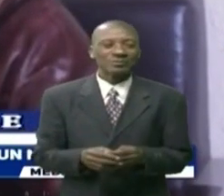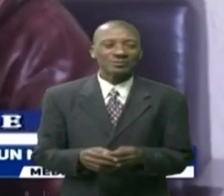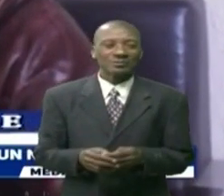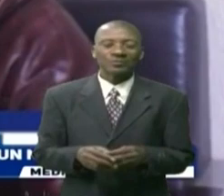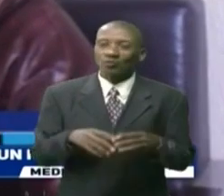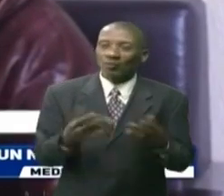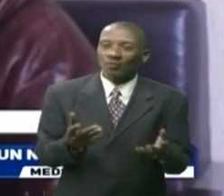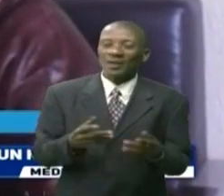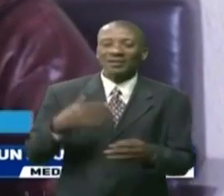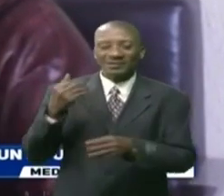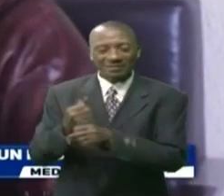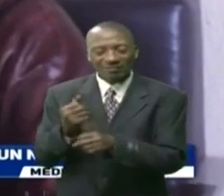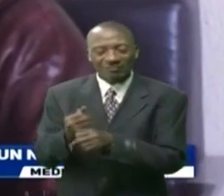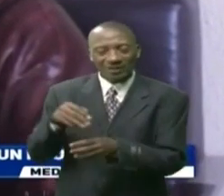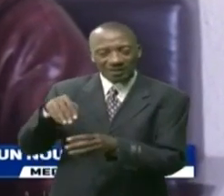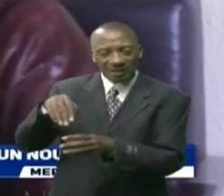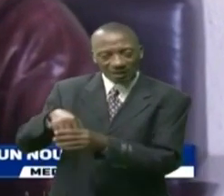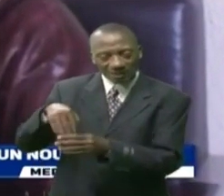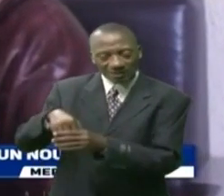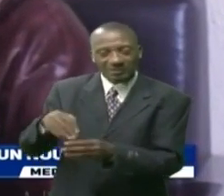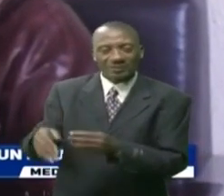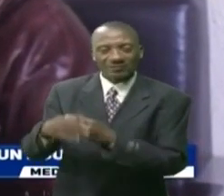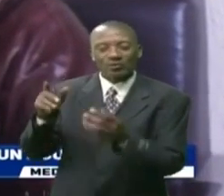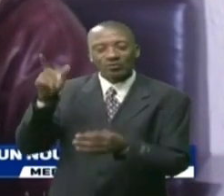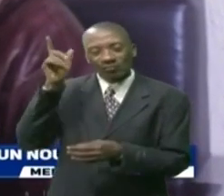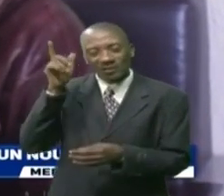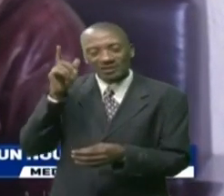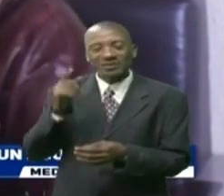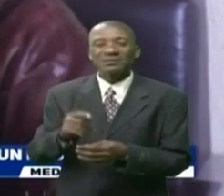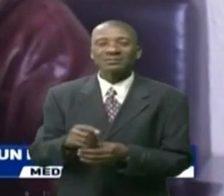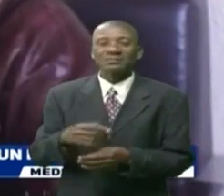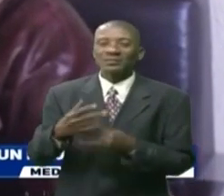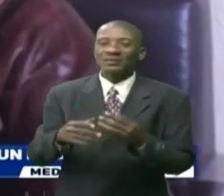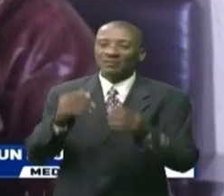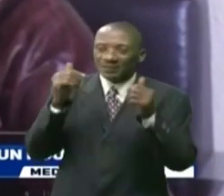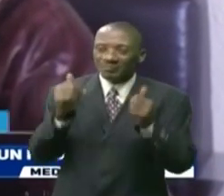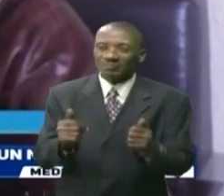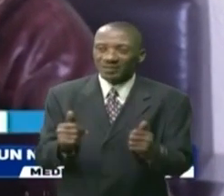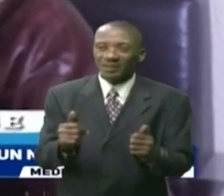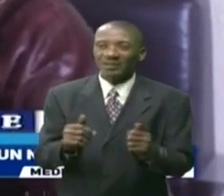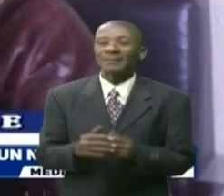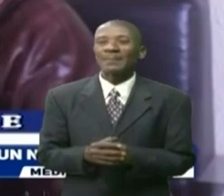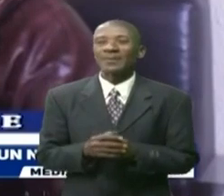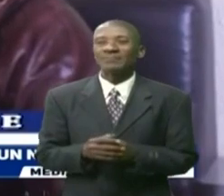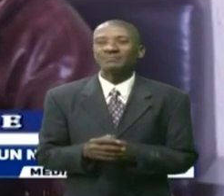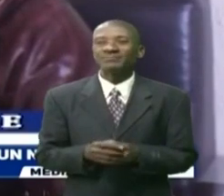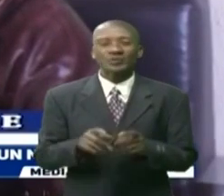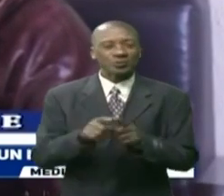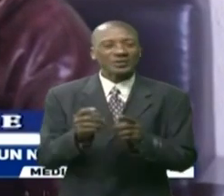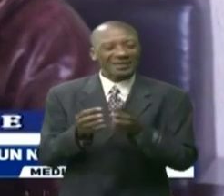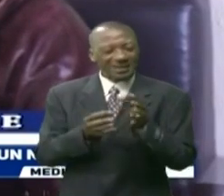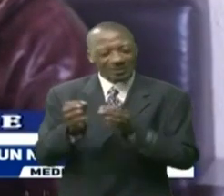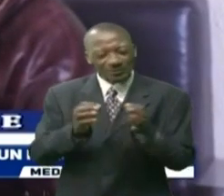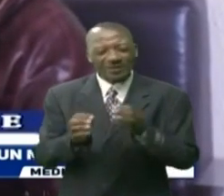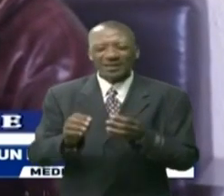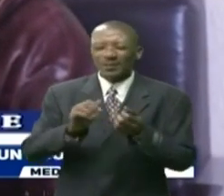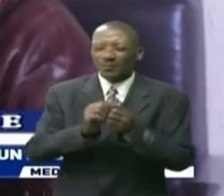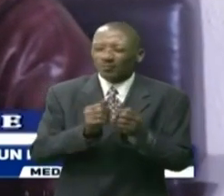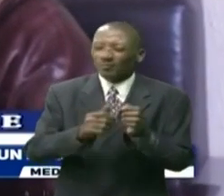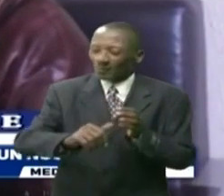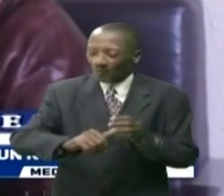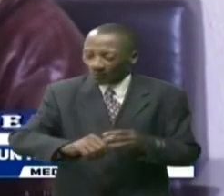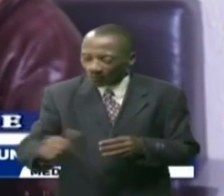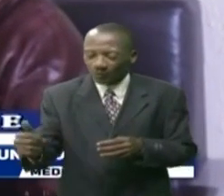que finalement on lui dise que nous on a fait notre part, qu'on emmène l'émetteur, qu'elle puisse nous trouver deux à trois